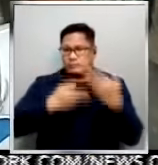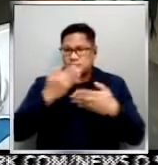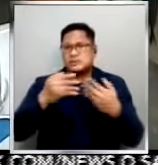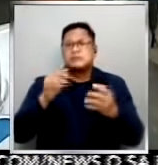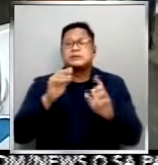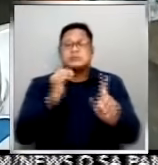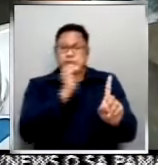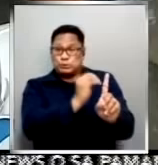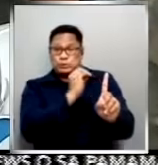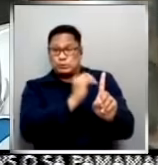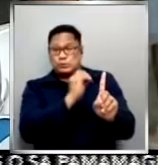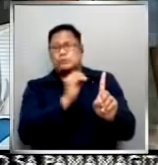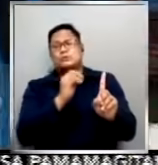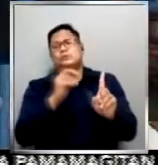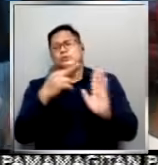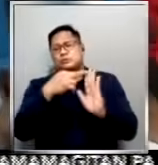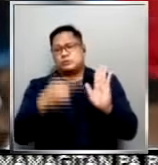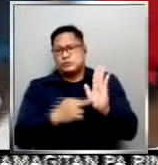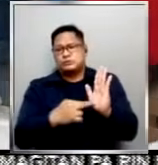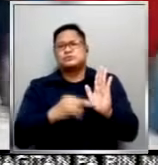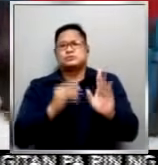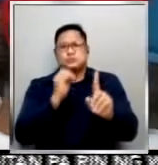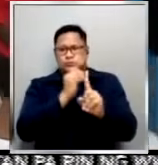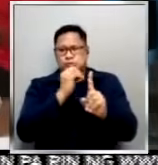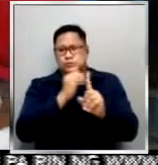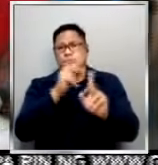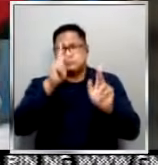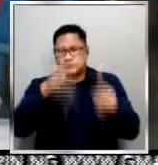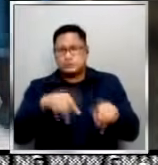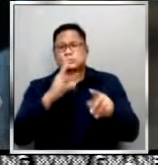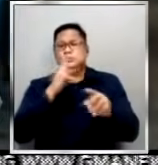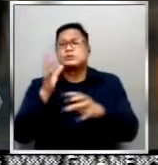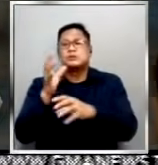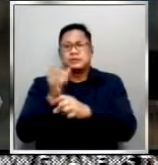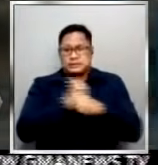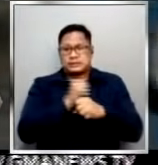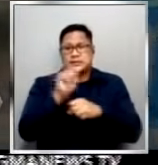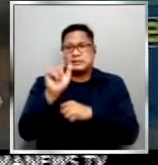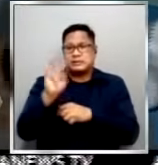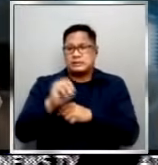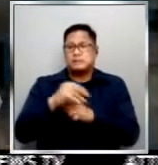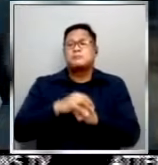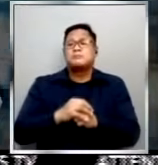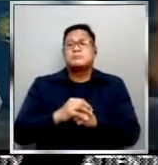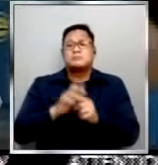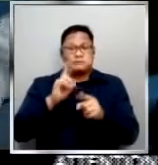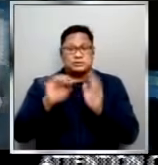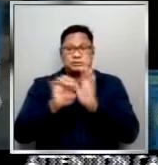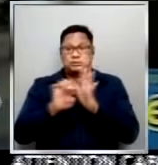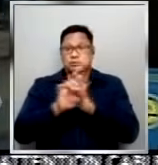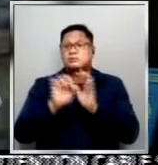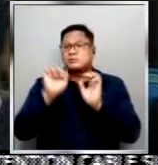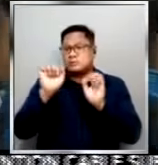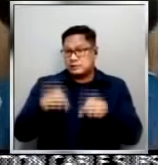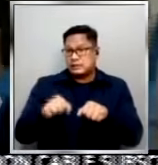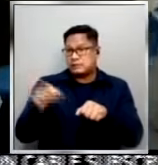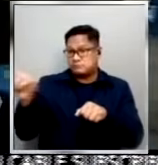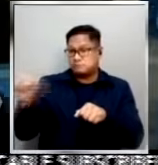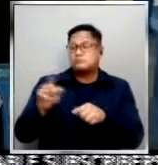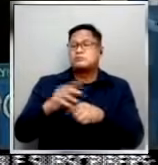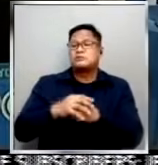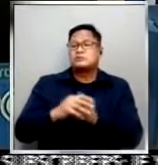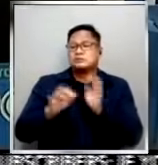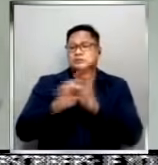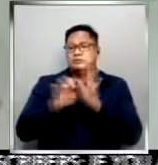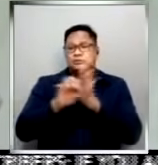ang maaaring kumuha ng cash card. Exempted o pwede namang mag-claim ng cash card gamit ang authorization letter ang mga bedridden at nasa